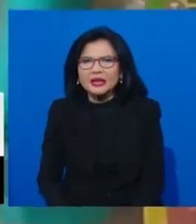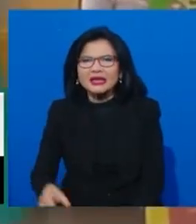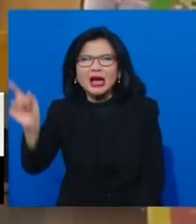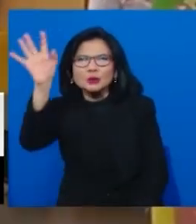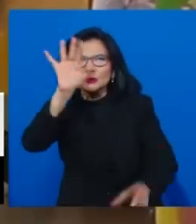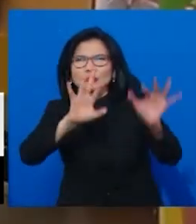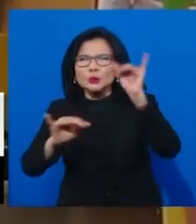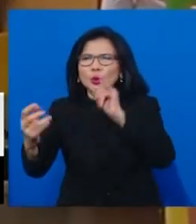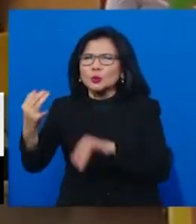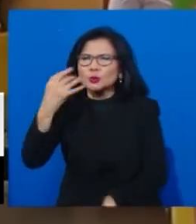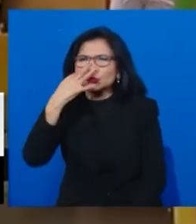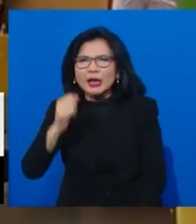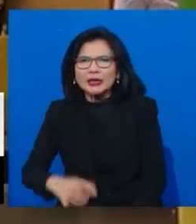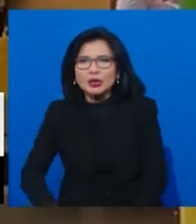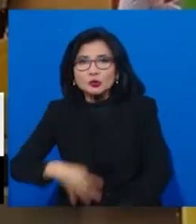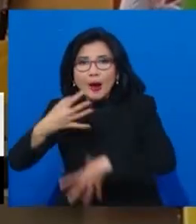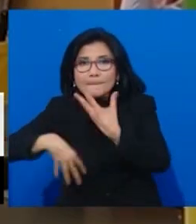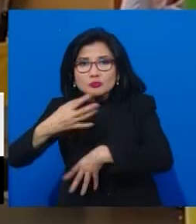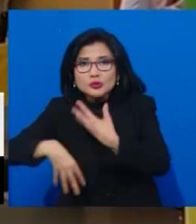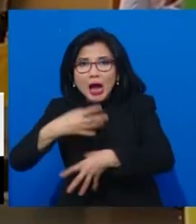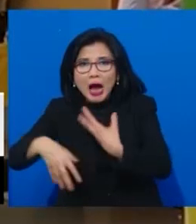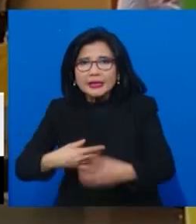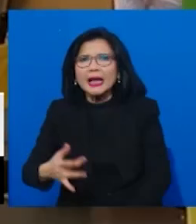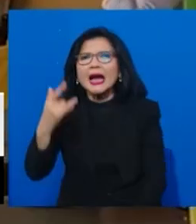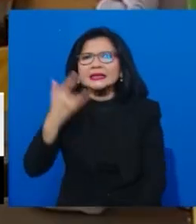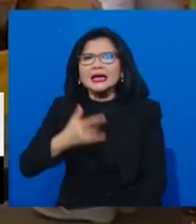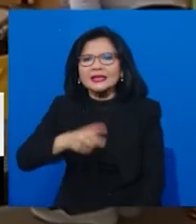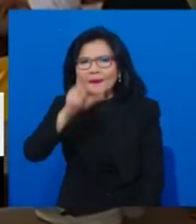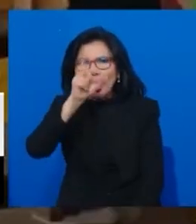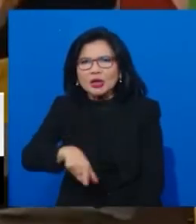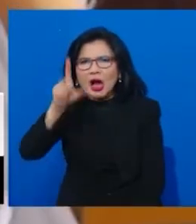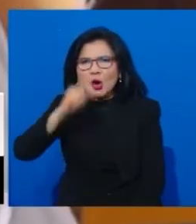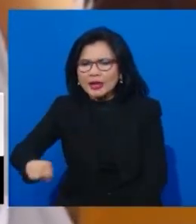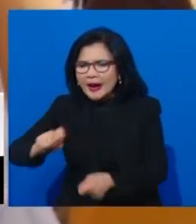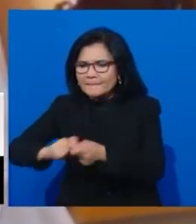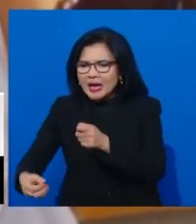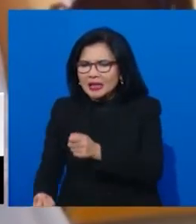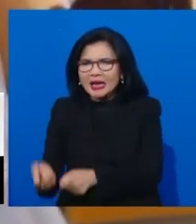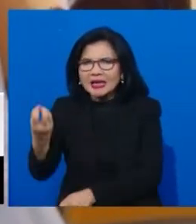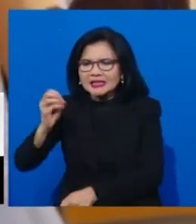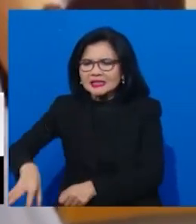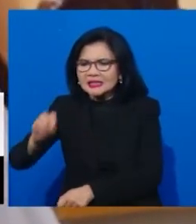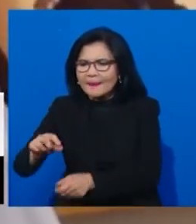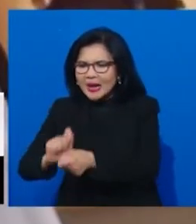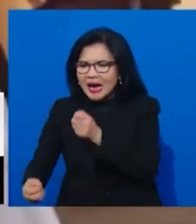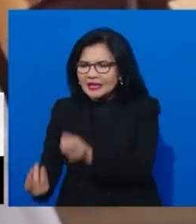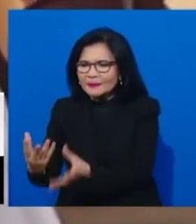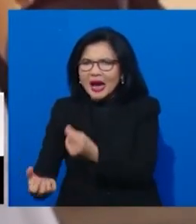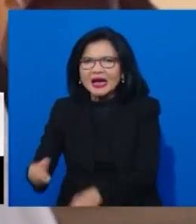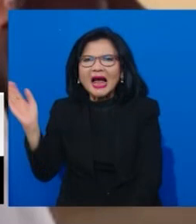udara, tingginya aktivitas perusahaan, serta masih banyaknya orang yang membakar sampah sembarangan.